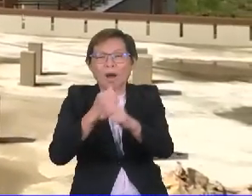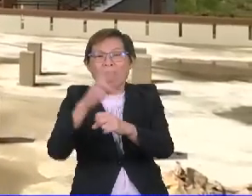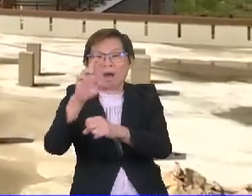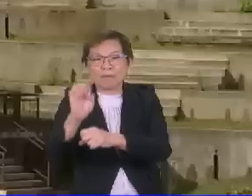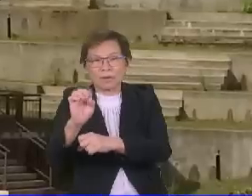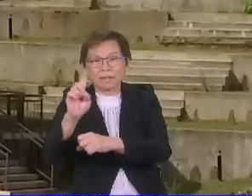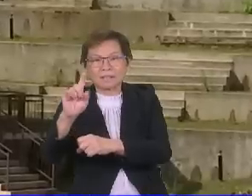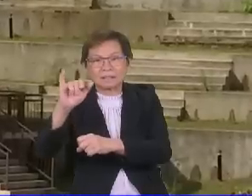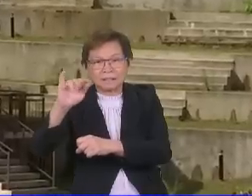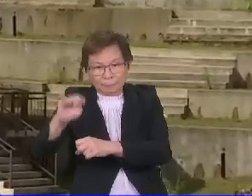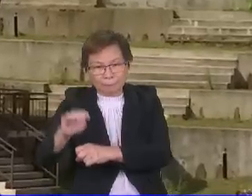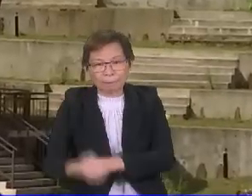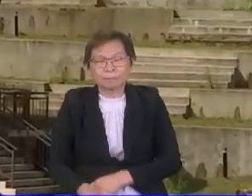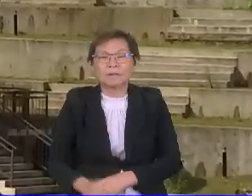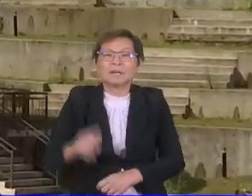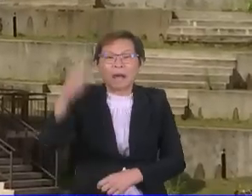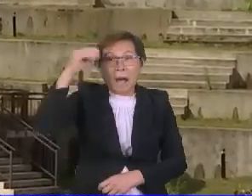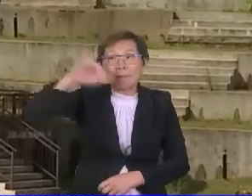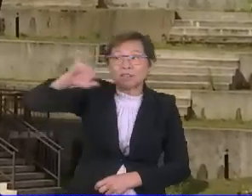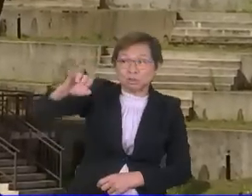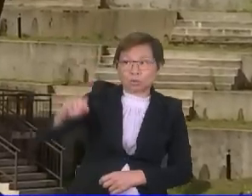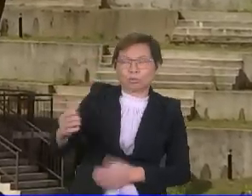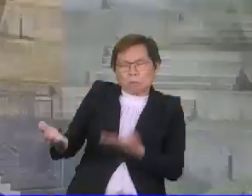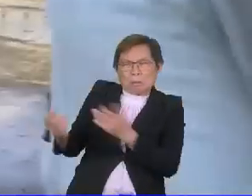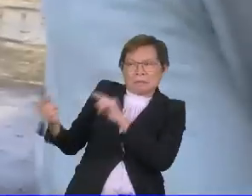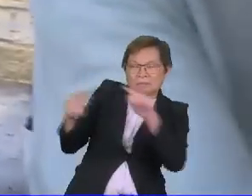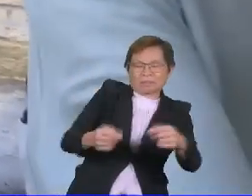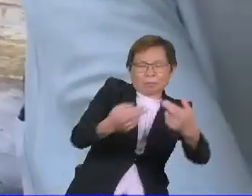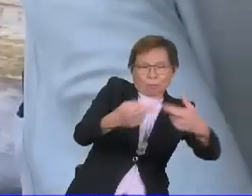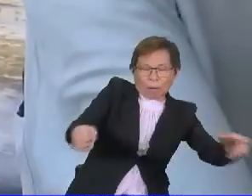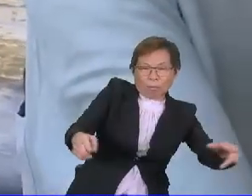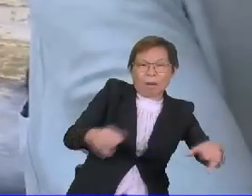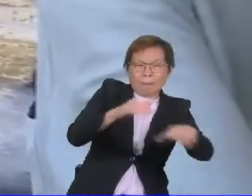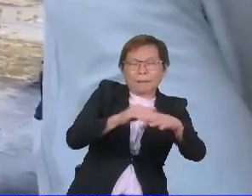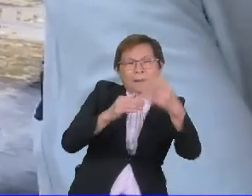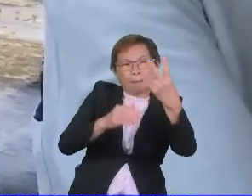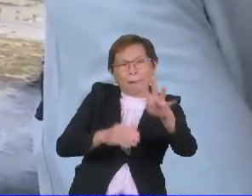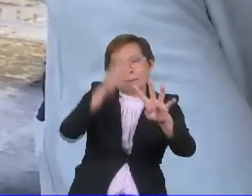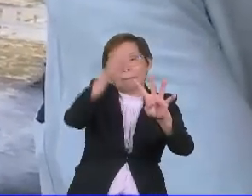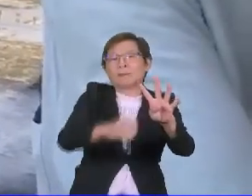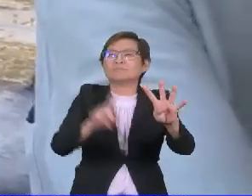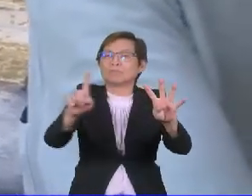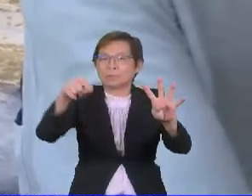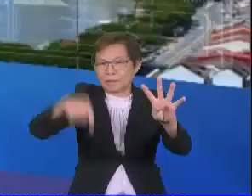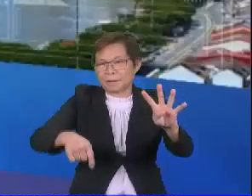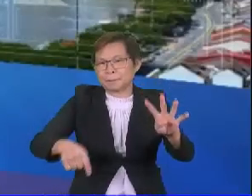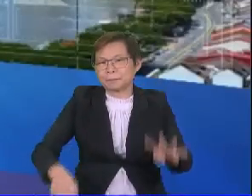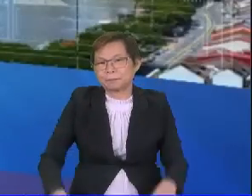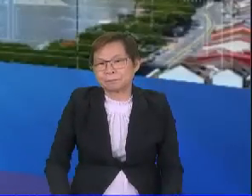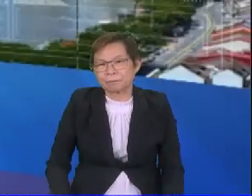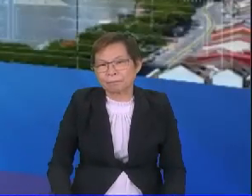premis Rawa dan toping dicengkam resmikan festival itu pada 14 hari bulan ini